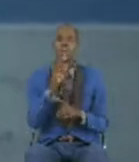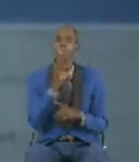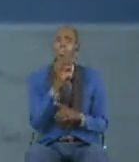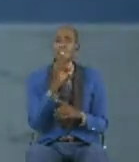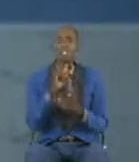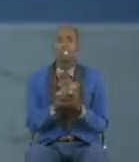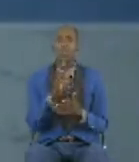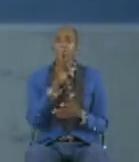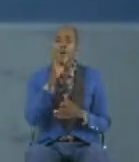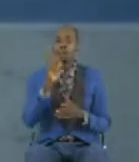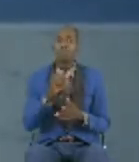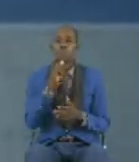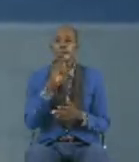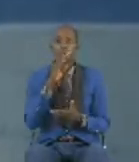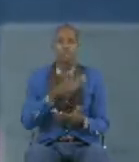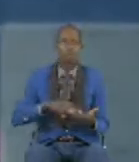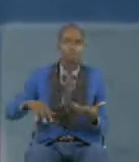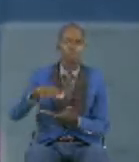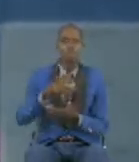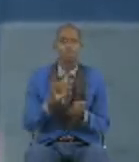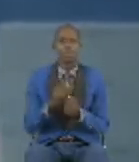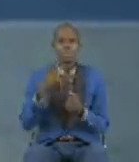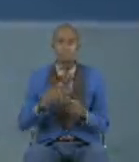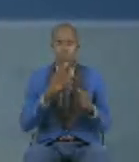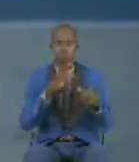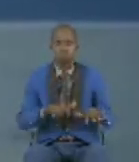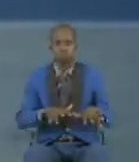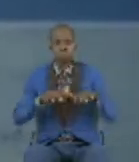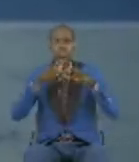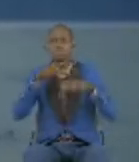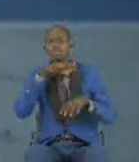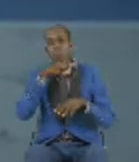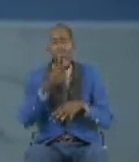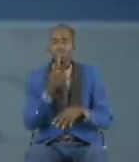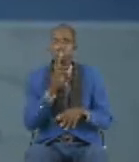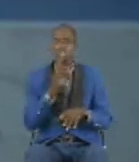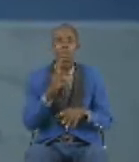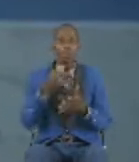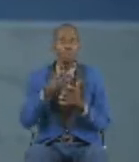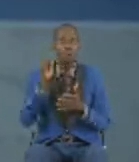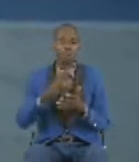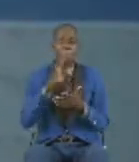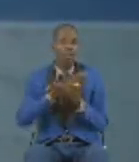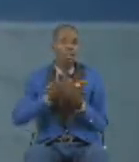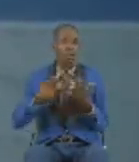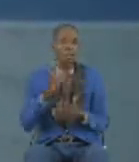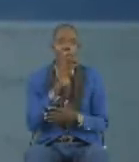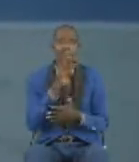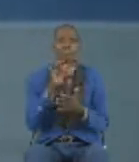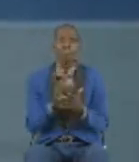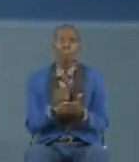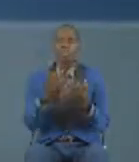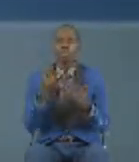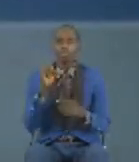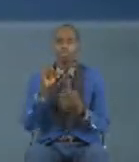cette eau ne doit pas être mélangée à l'eau sale. Elle doit être une eau pure